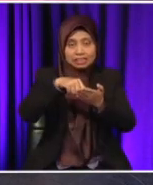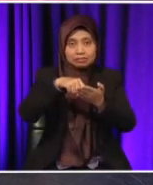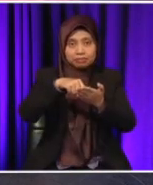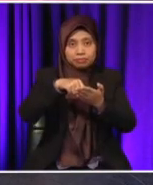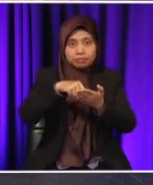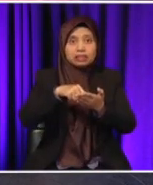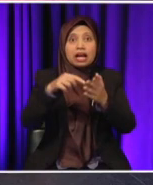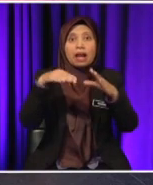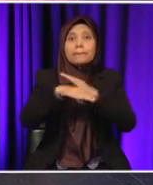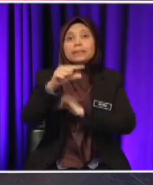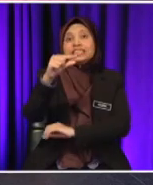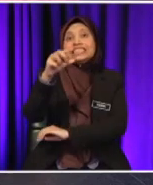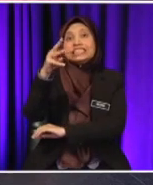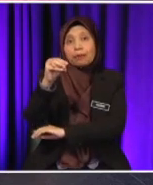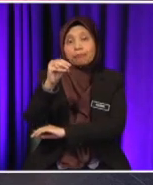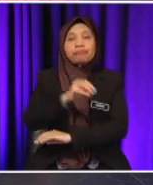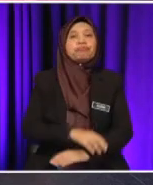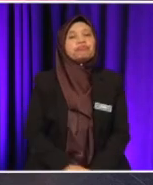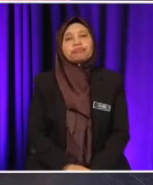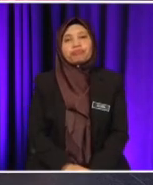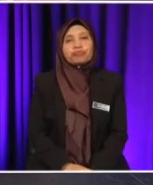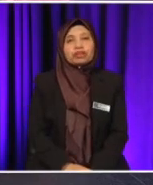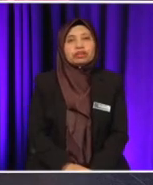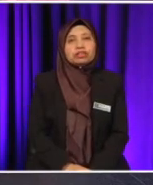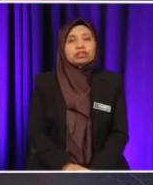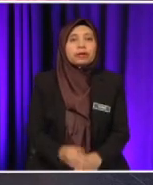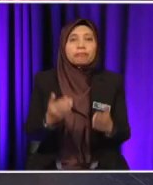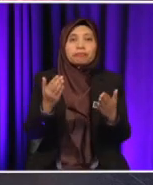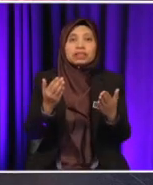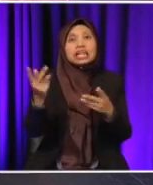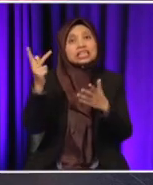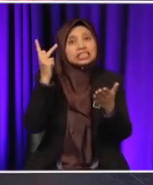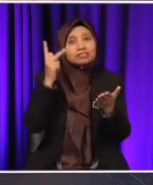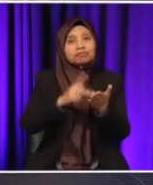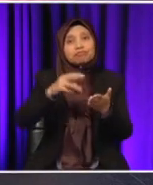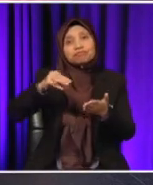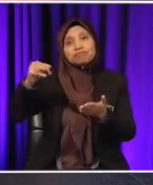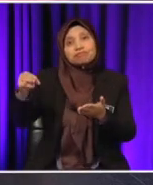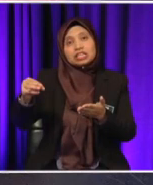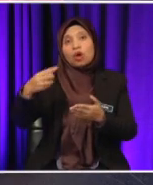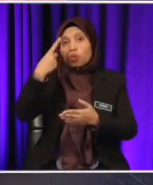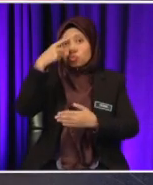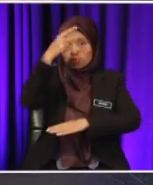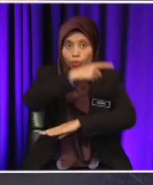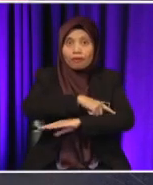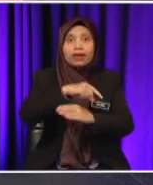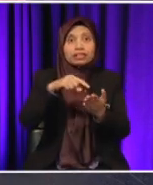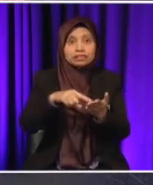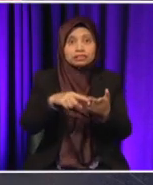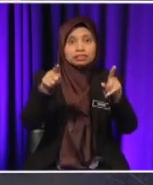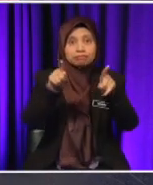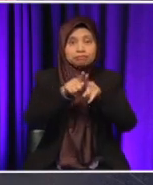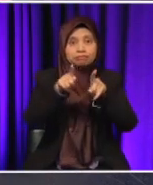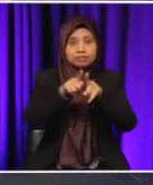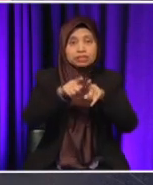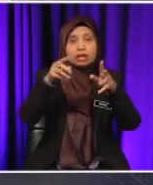secara dalam kalian cego mohon untuk perkenalkan murid-murid untuk hari ini bersama-sama dengan saya adalah